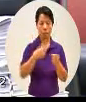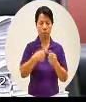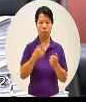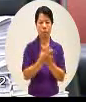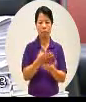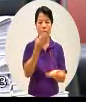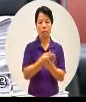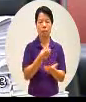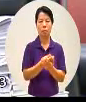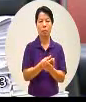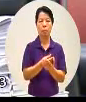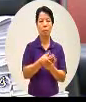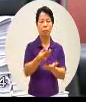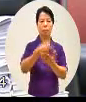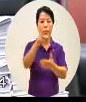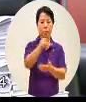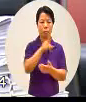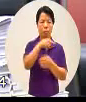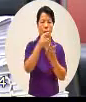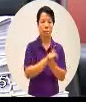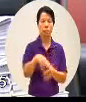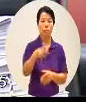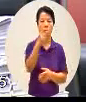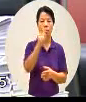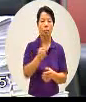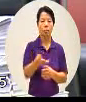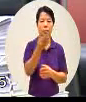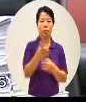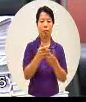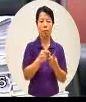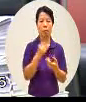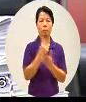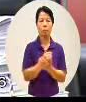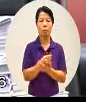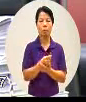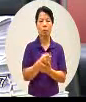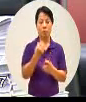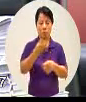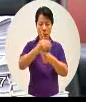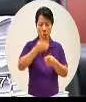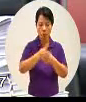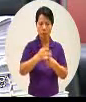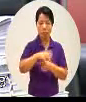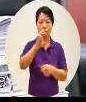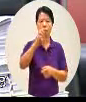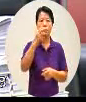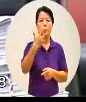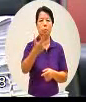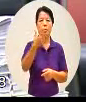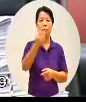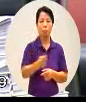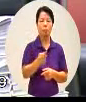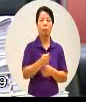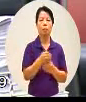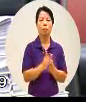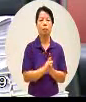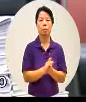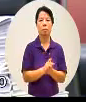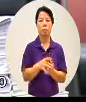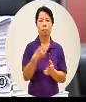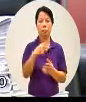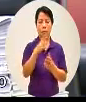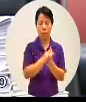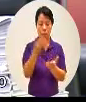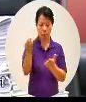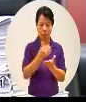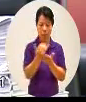举债200多亿，然后我们只可以还得起97亿。那这97亿还是编